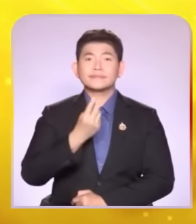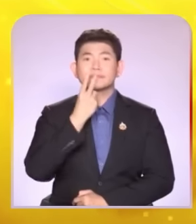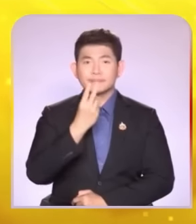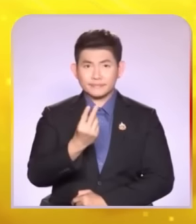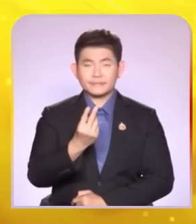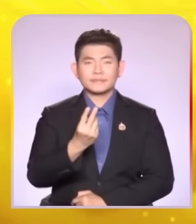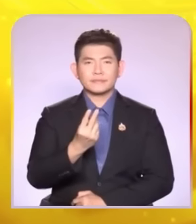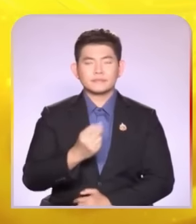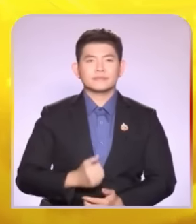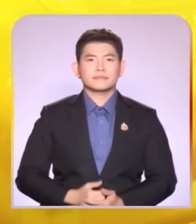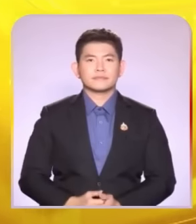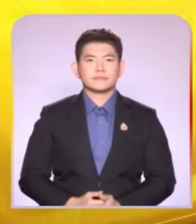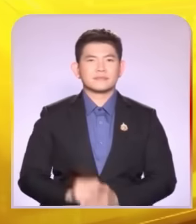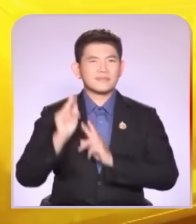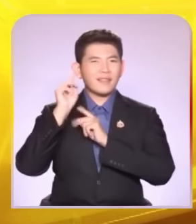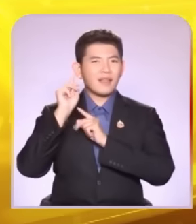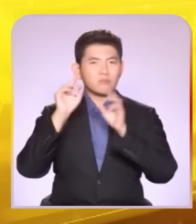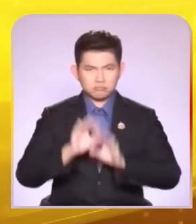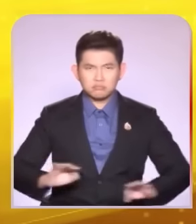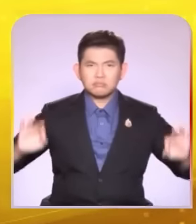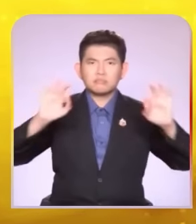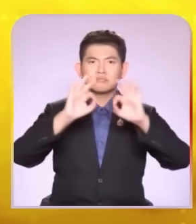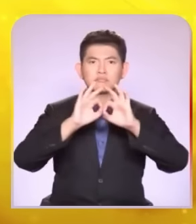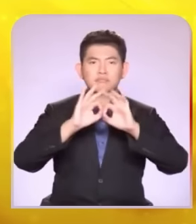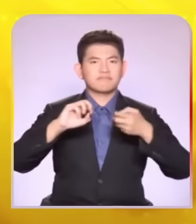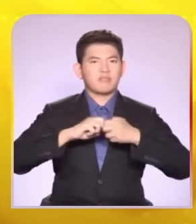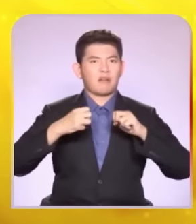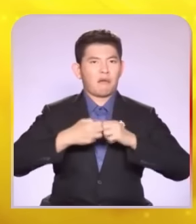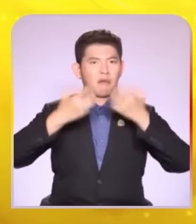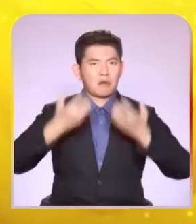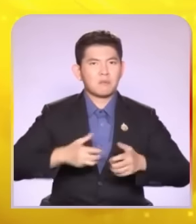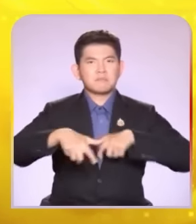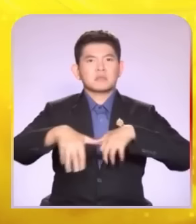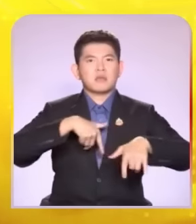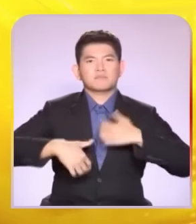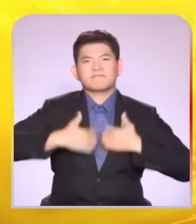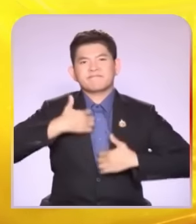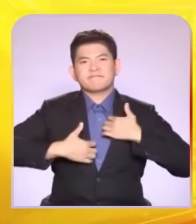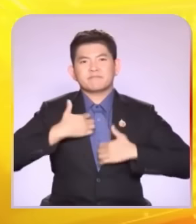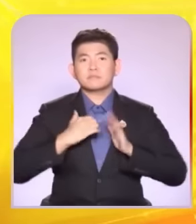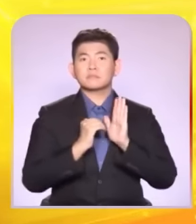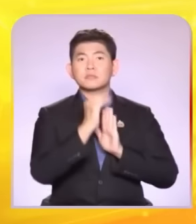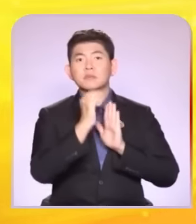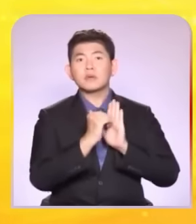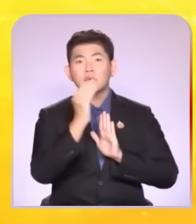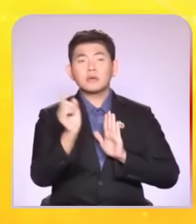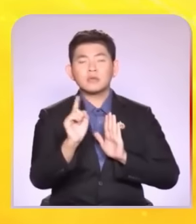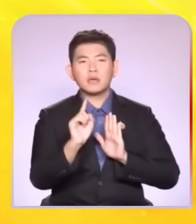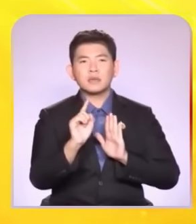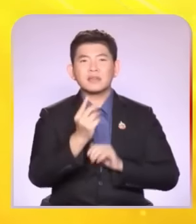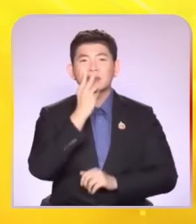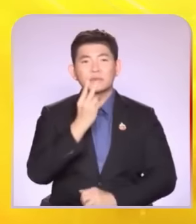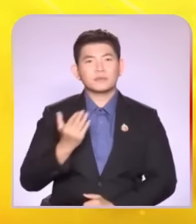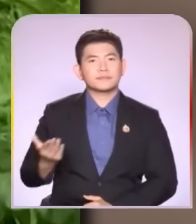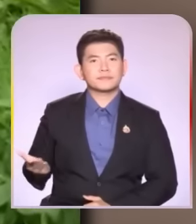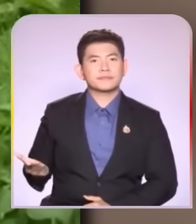ามกันนะคะวันนี้เพราะว่าถือว่าเป็นข่าวใหญ่จริงๆแล้วก็เป็นเรื่องหนักมากๆของพี่น้องโดยเฉพาะในพื้นที่ภาคเหนือค่ะ ใช่ครับ ภาพของน้